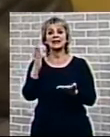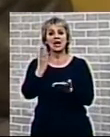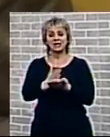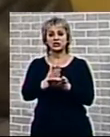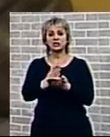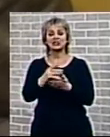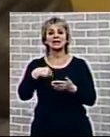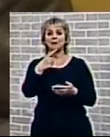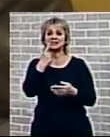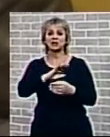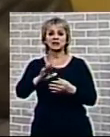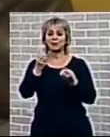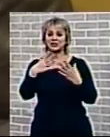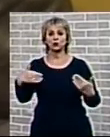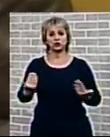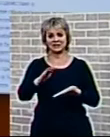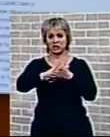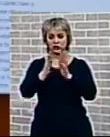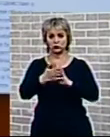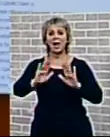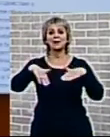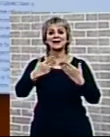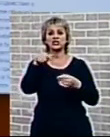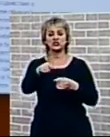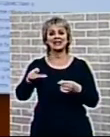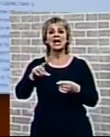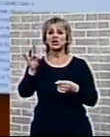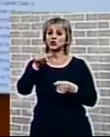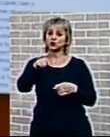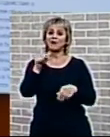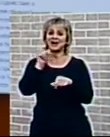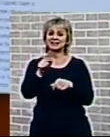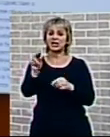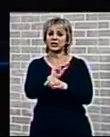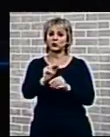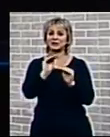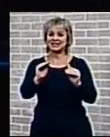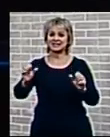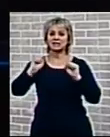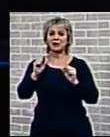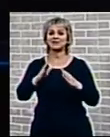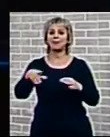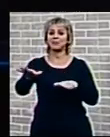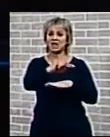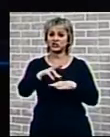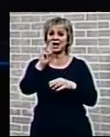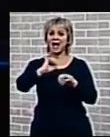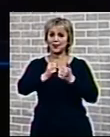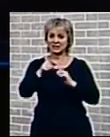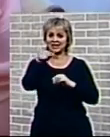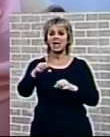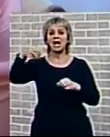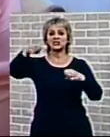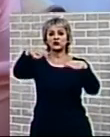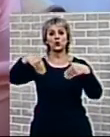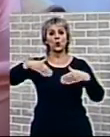находящихся, я бы сказал, в непростой жизненной ситуации. Обращения из Донской столицы касались ремонта детской спортивной площадок на Каменке и